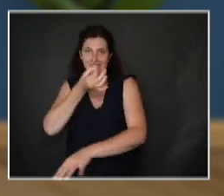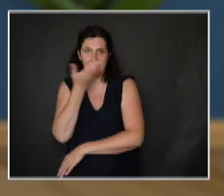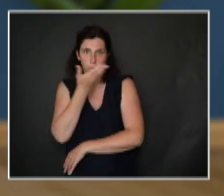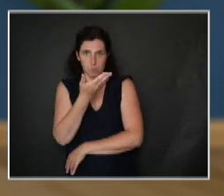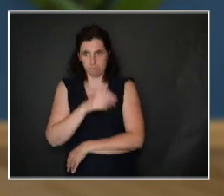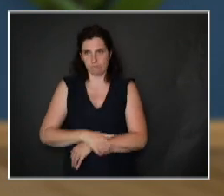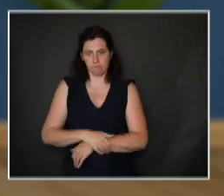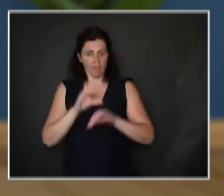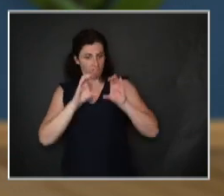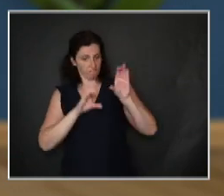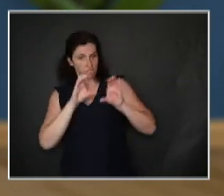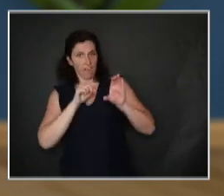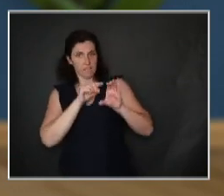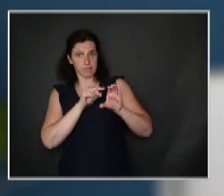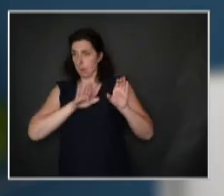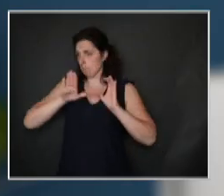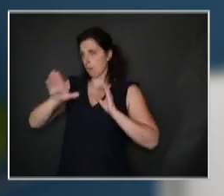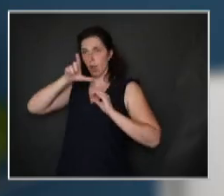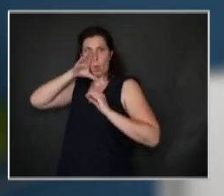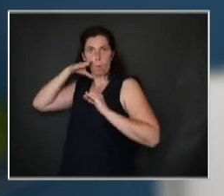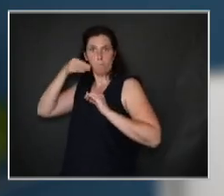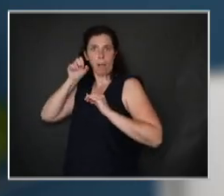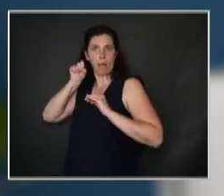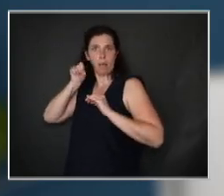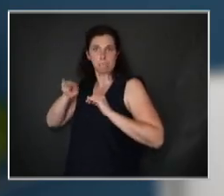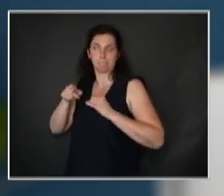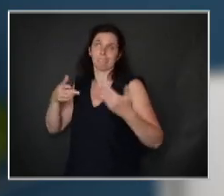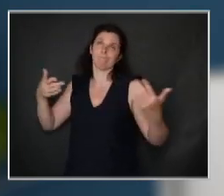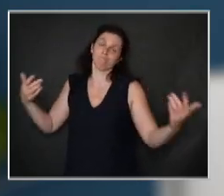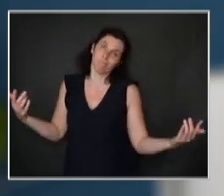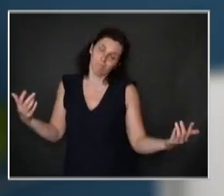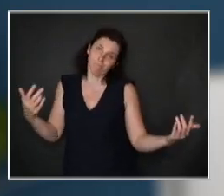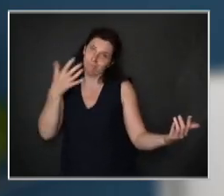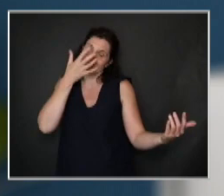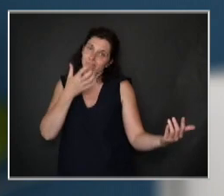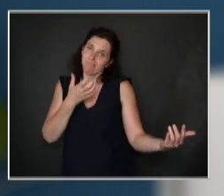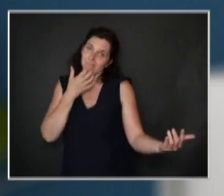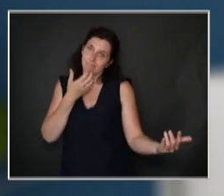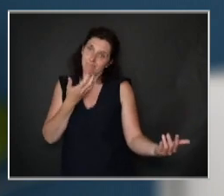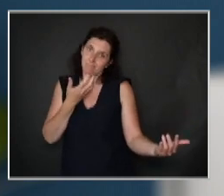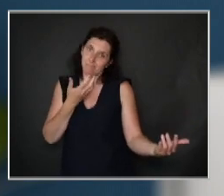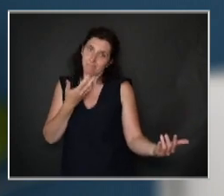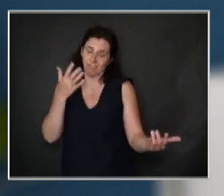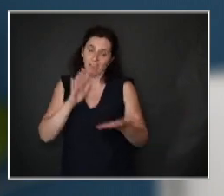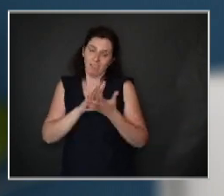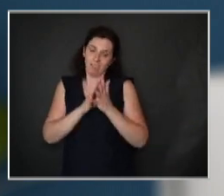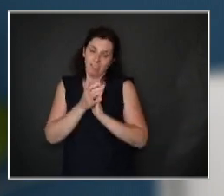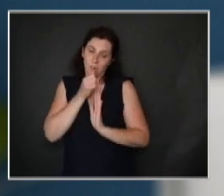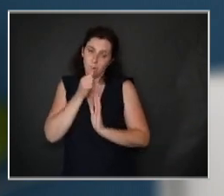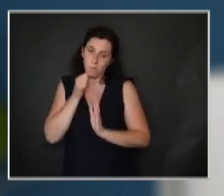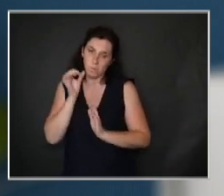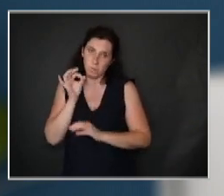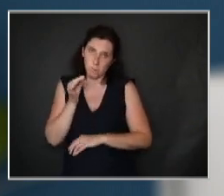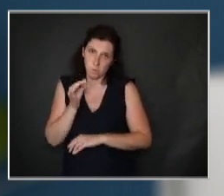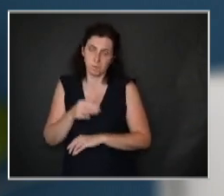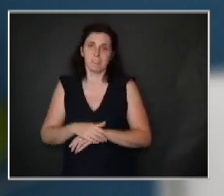fesses n'appartiennent qu'à l'espèce humaine. Hélas, le temps, c'est l'usure. Georges Clounet le